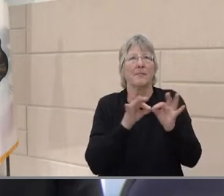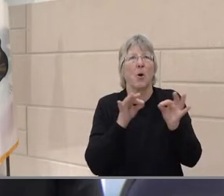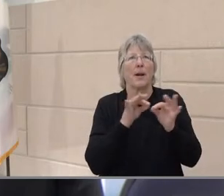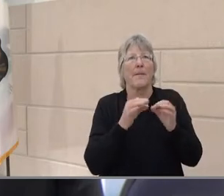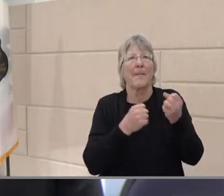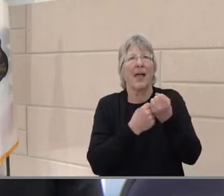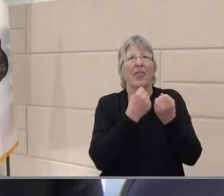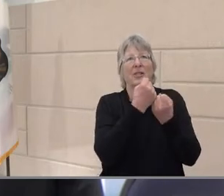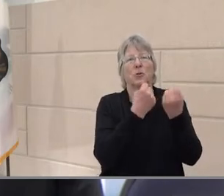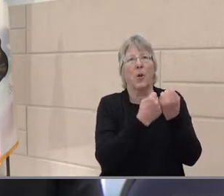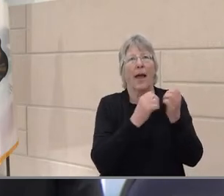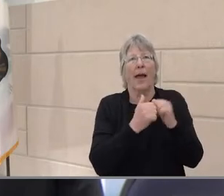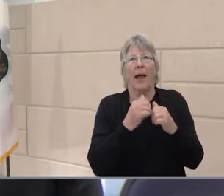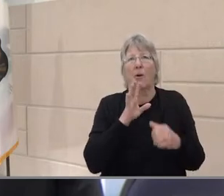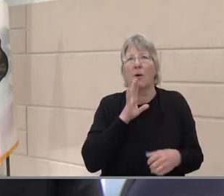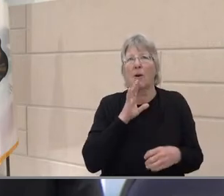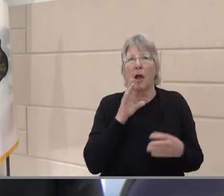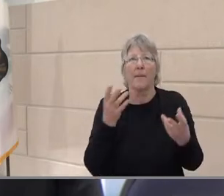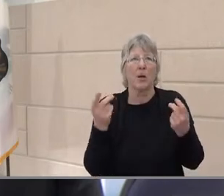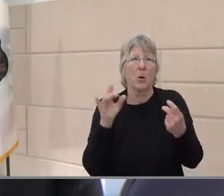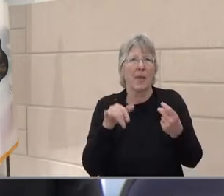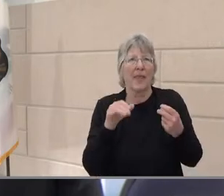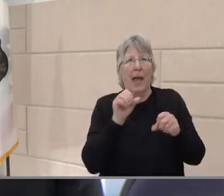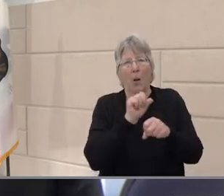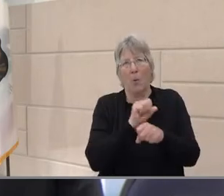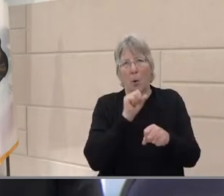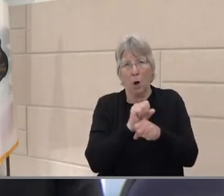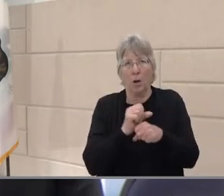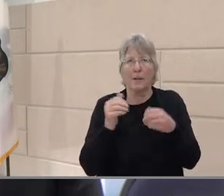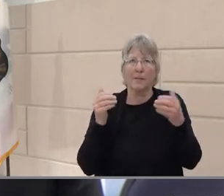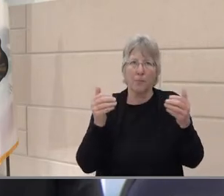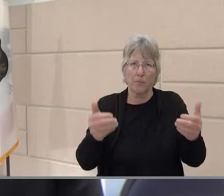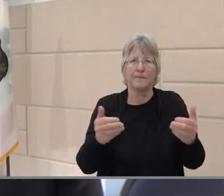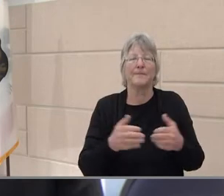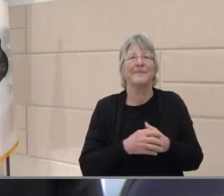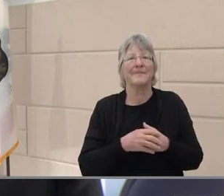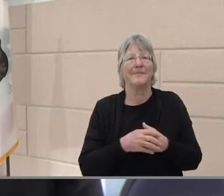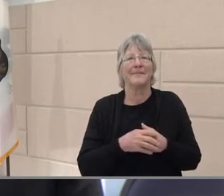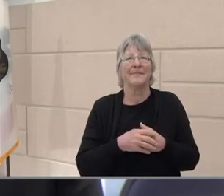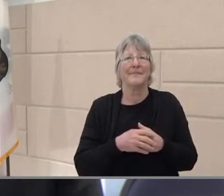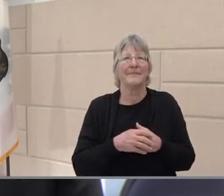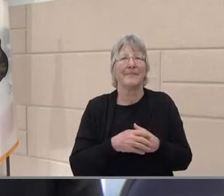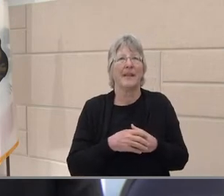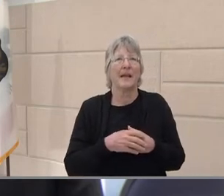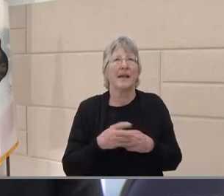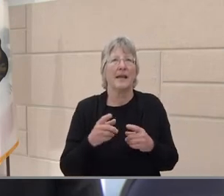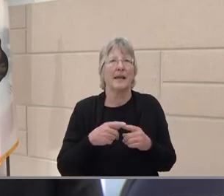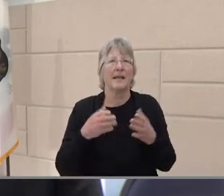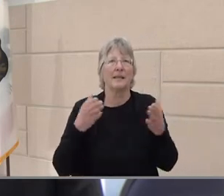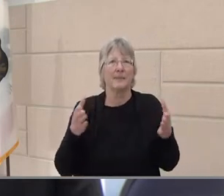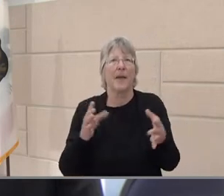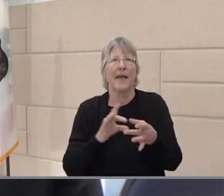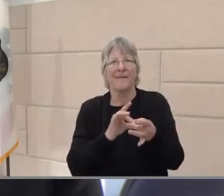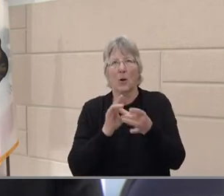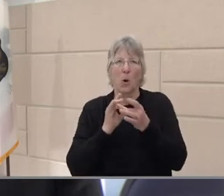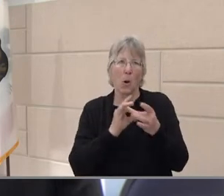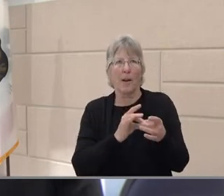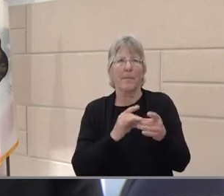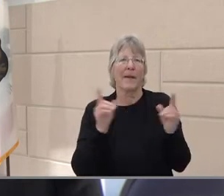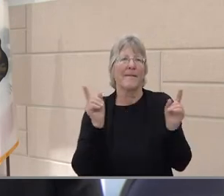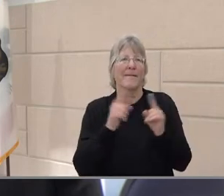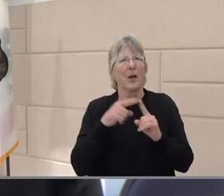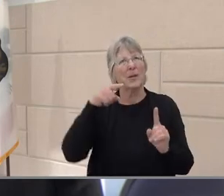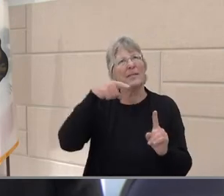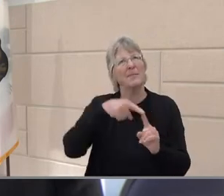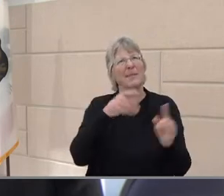គាត់ចង់ជជែកថាការរៀបចំកិច្ចការដើម្បីបង្កើនជាបន្តទៅមុខហ្នឹងដើម្បីឲ្យវាស